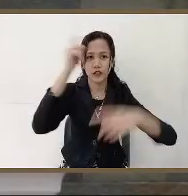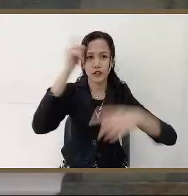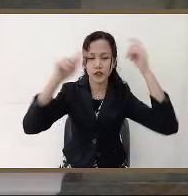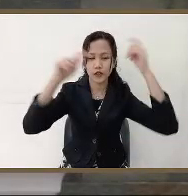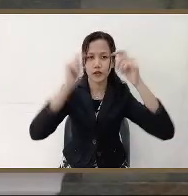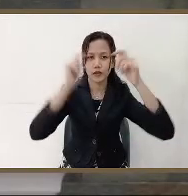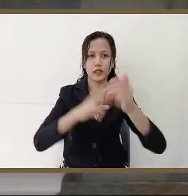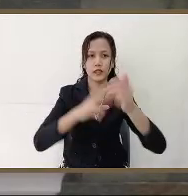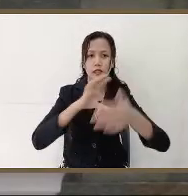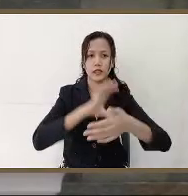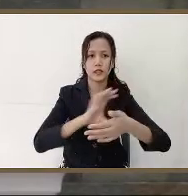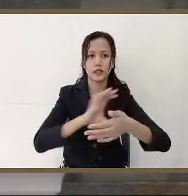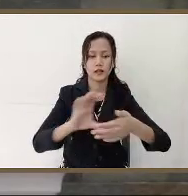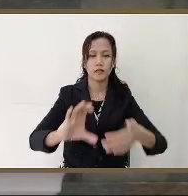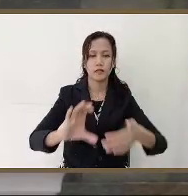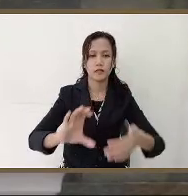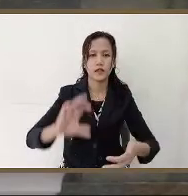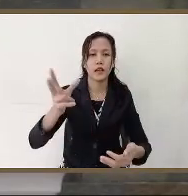chapter 13.